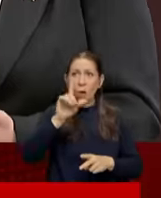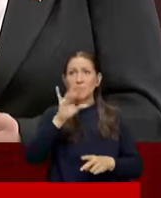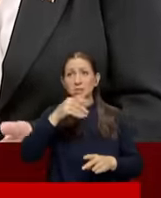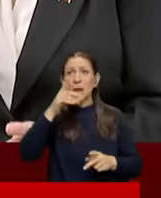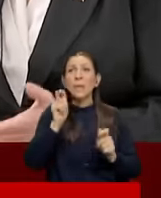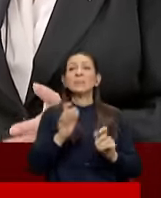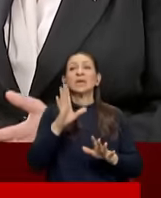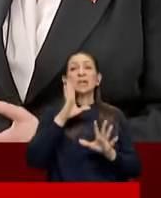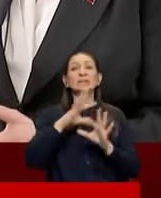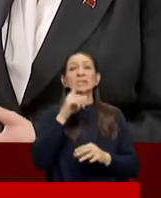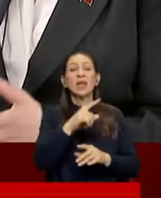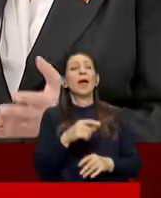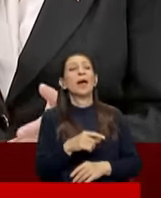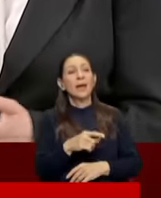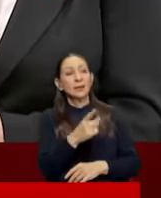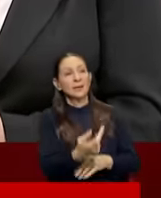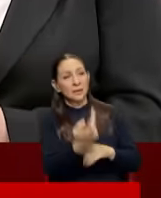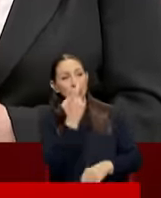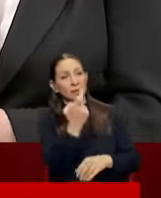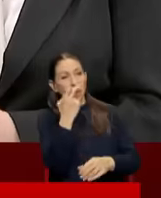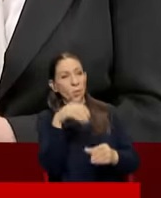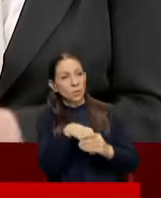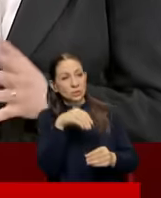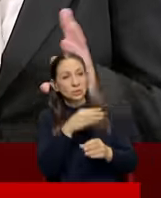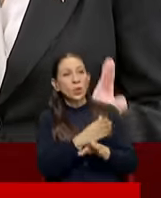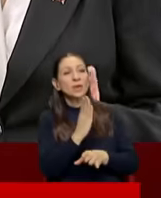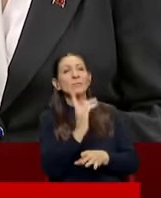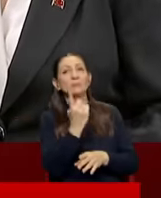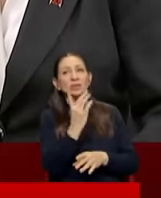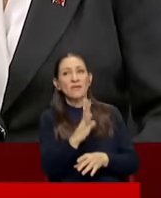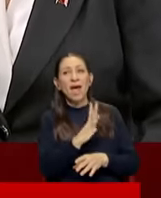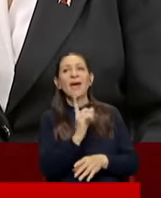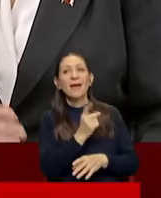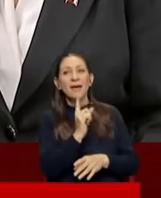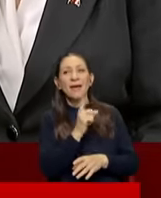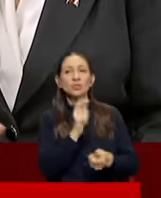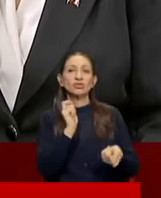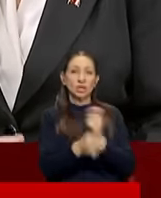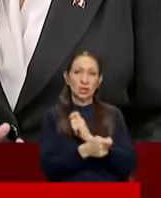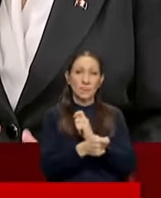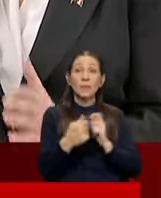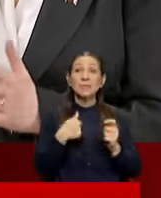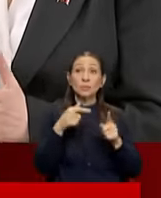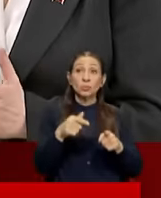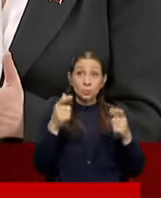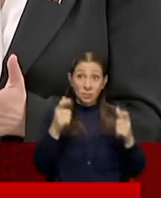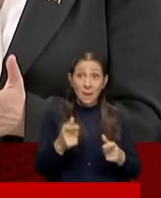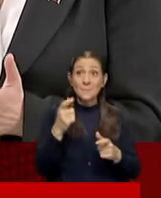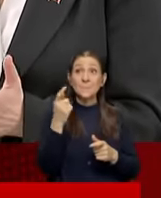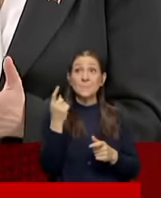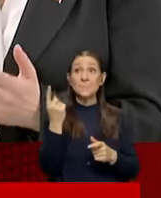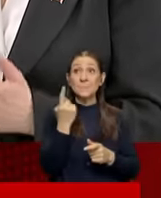gerçekleşmeyince insanlar da dedi burada Eee doğru gitmeyen bir şey var o yüzden bunu değiştirelim Biz de bu noktada zaten bir